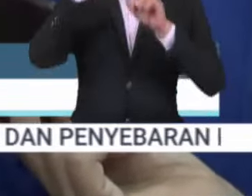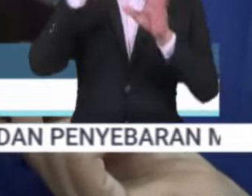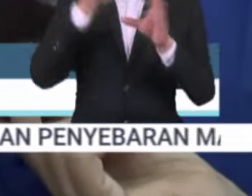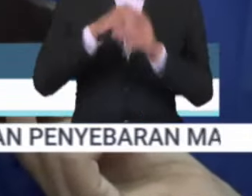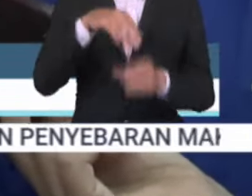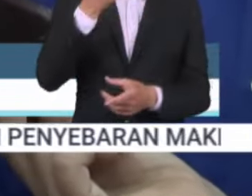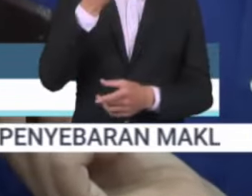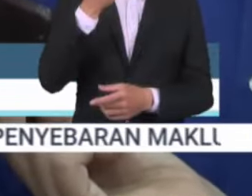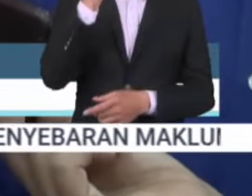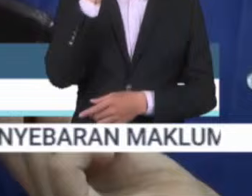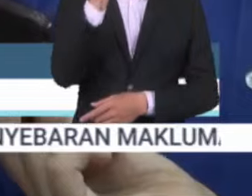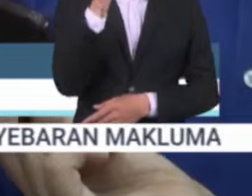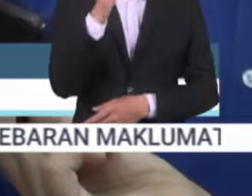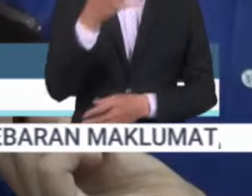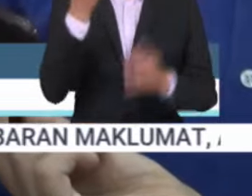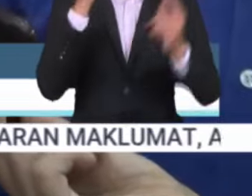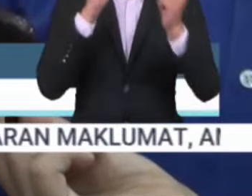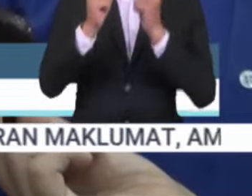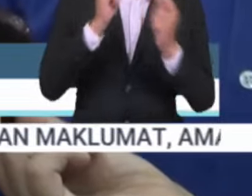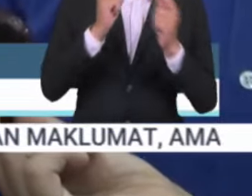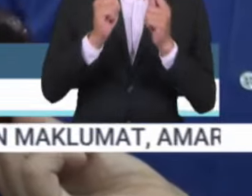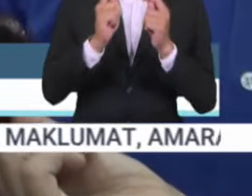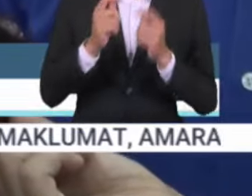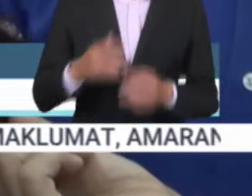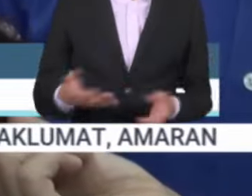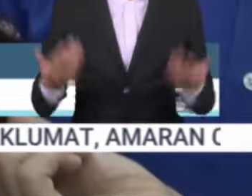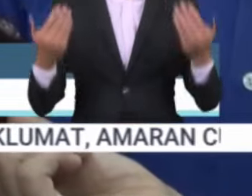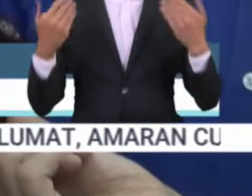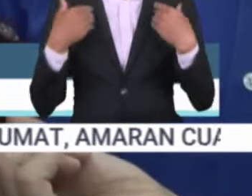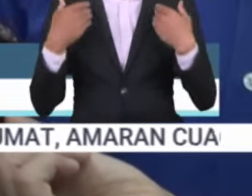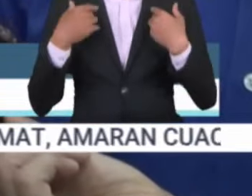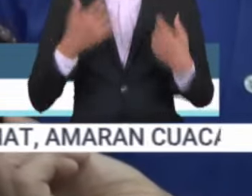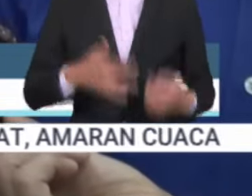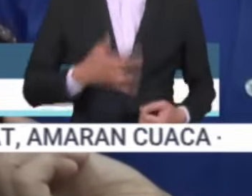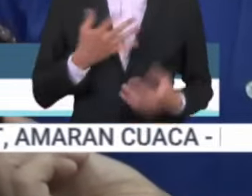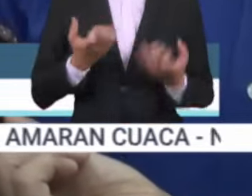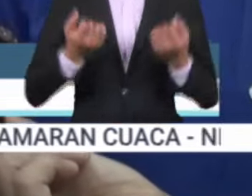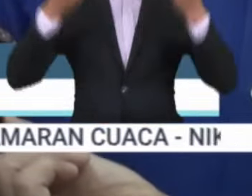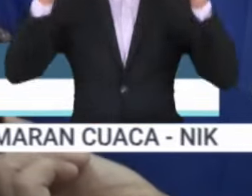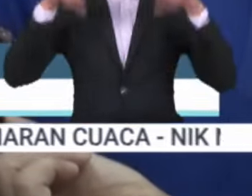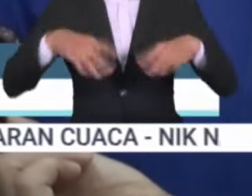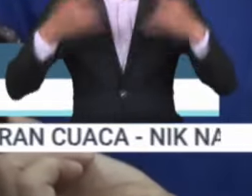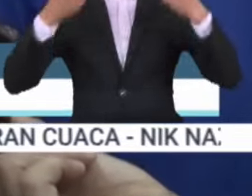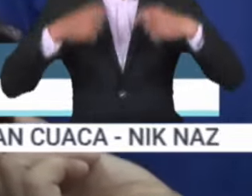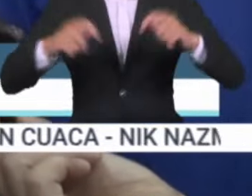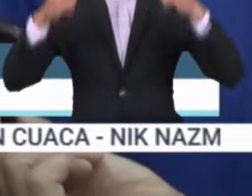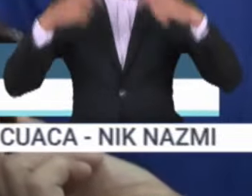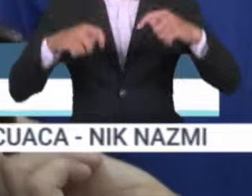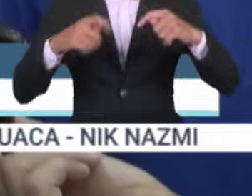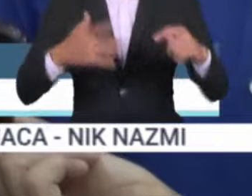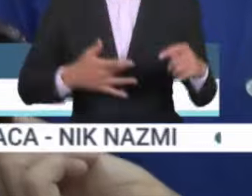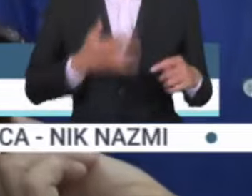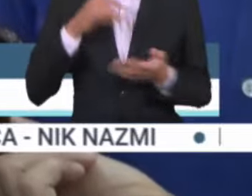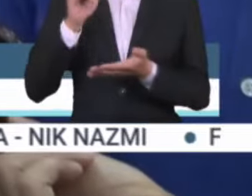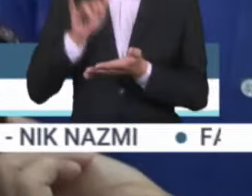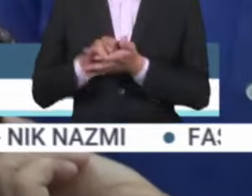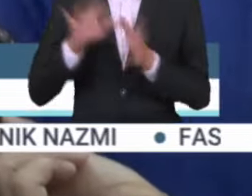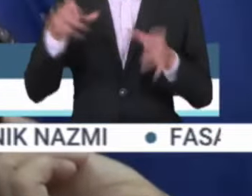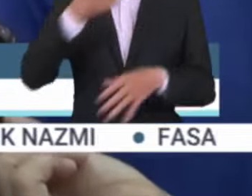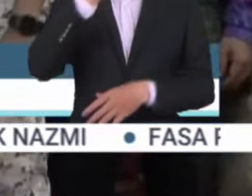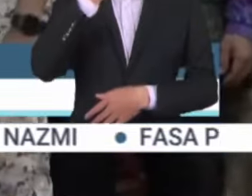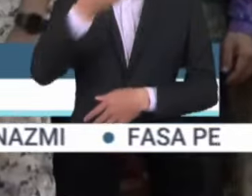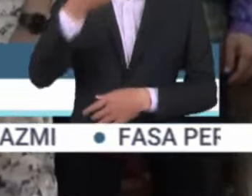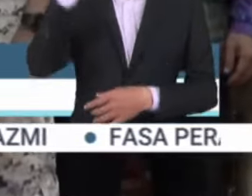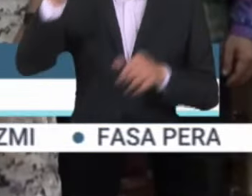Telegram, TikTok dan sebagainya. Dan mereka mempunyai perasaan ingin mencuba. Dan perasaan ingin mencuba inilah yang menyebabkan mereka terjumus dalam